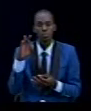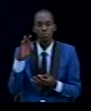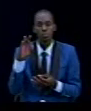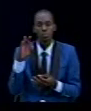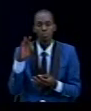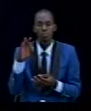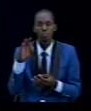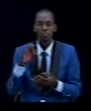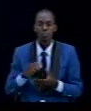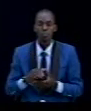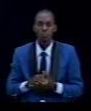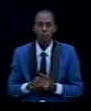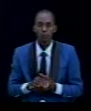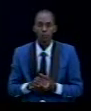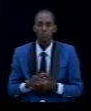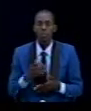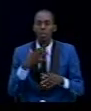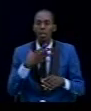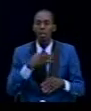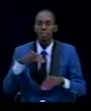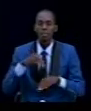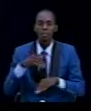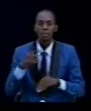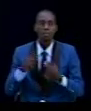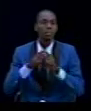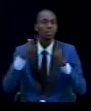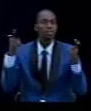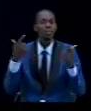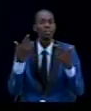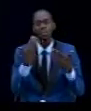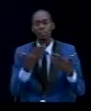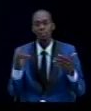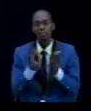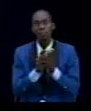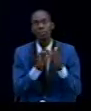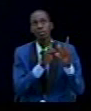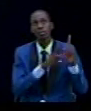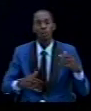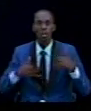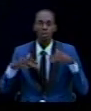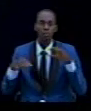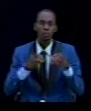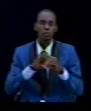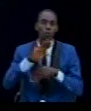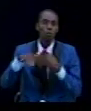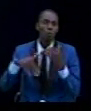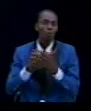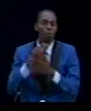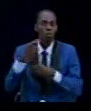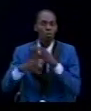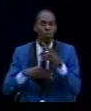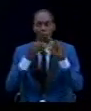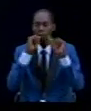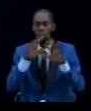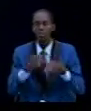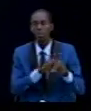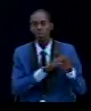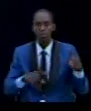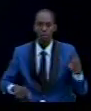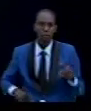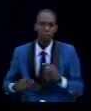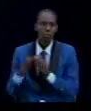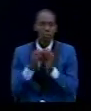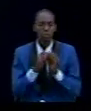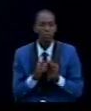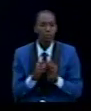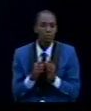dans tout le monde entier. And the great deliverance that the Lord has done in the whole world. Louons le Seigneur ensemble. Bless the Lord together. Et même maintenant,